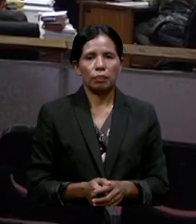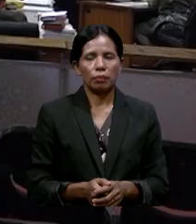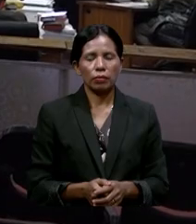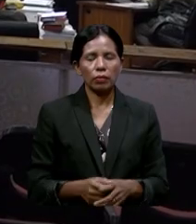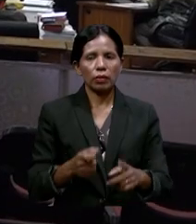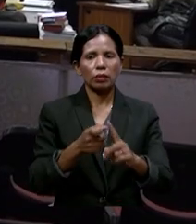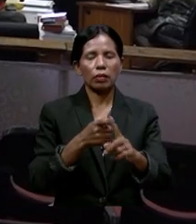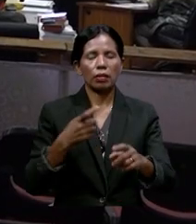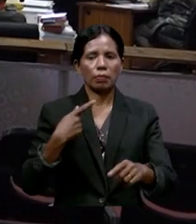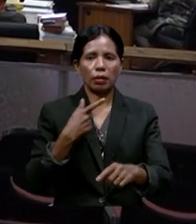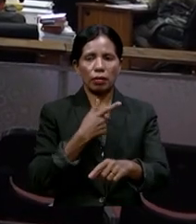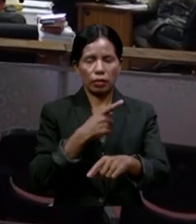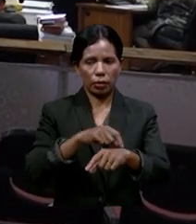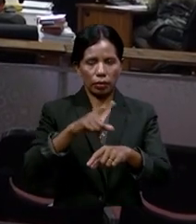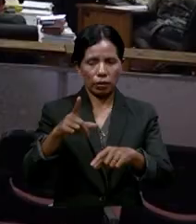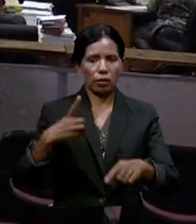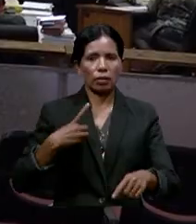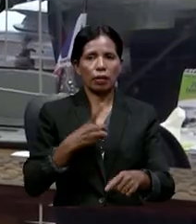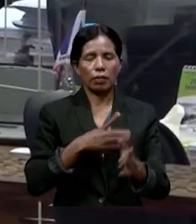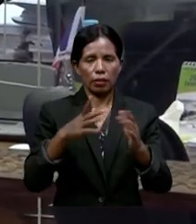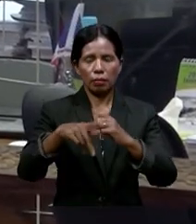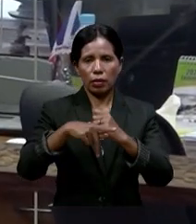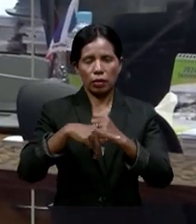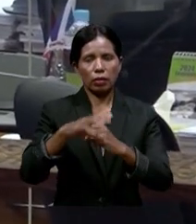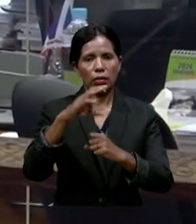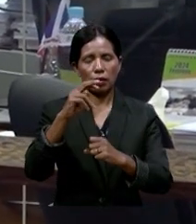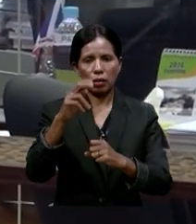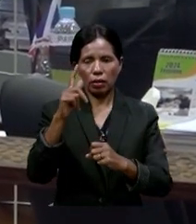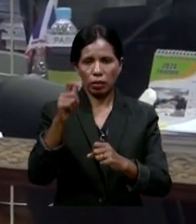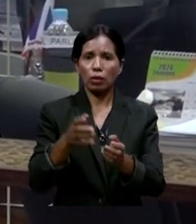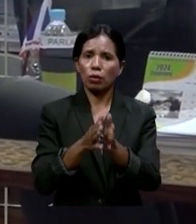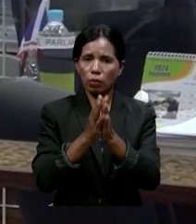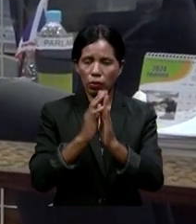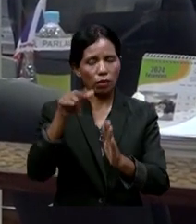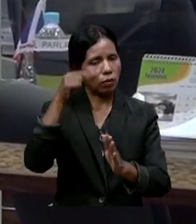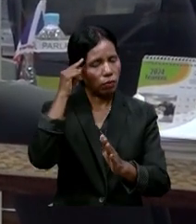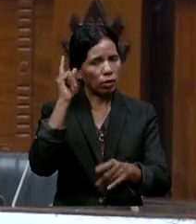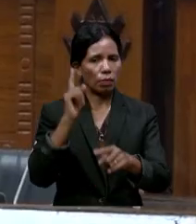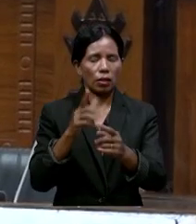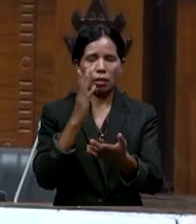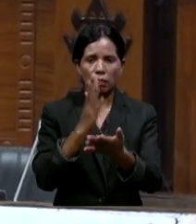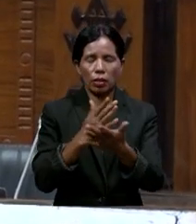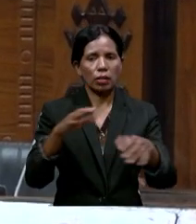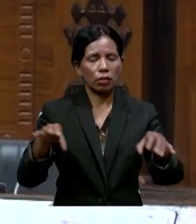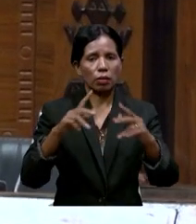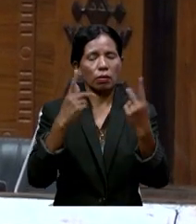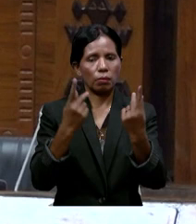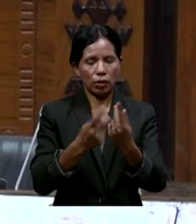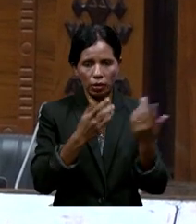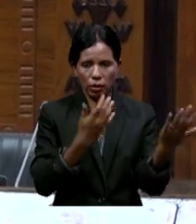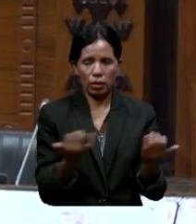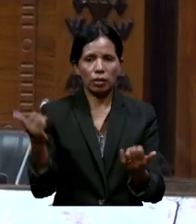Lihusi plenaria Parlamento Nasional, deputada bancada CNRT, Virginia Anabelo, husu governo atu labele impede servisu companhia importador